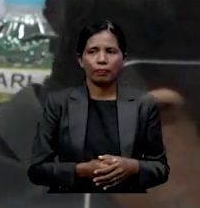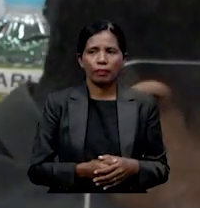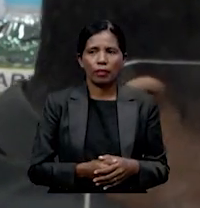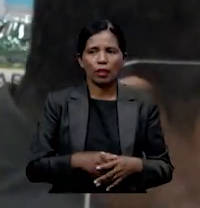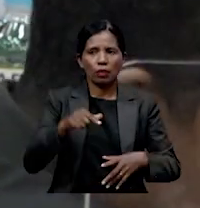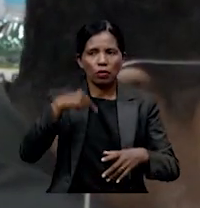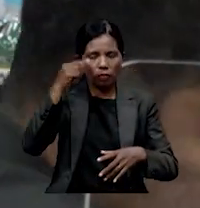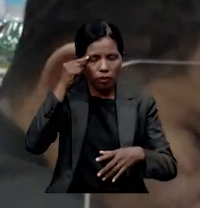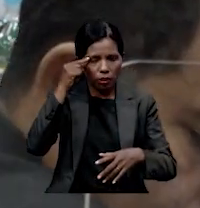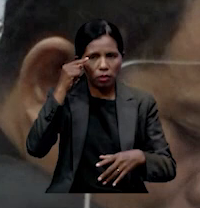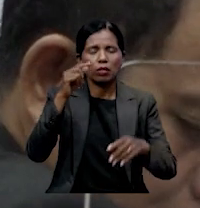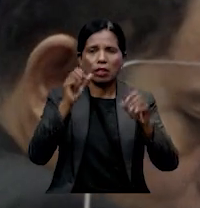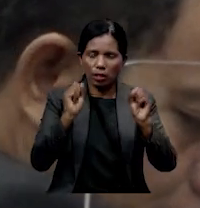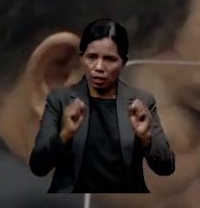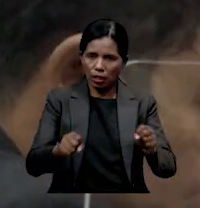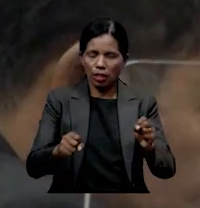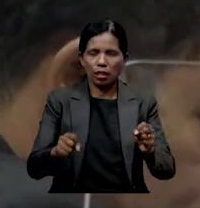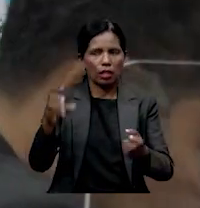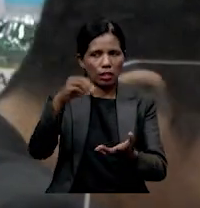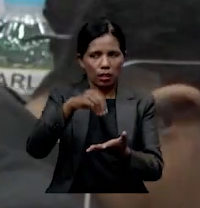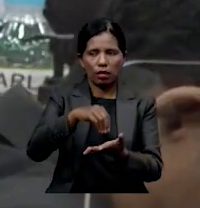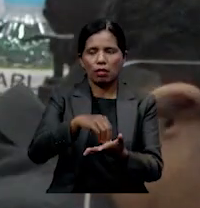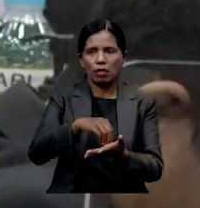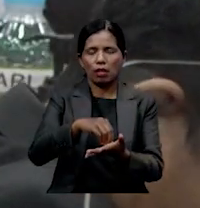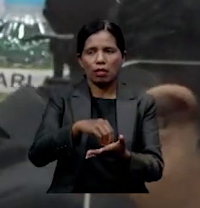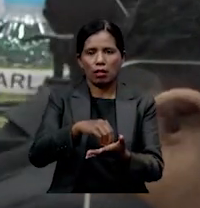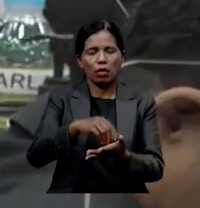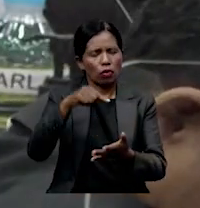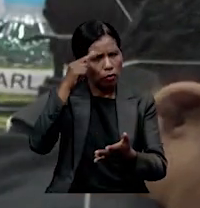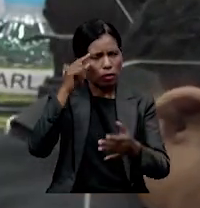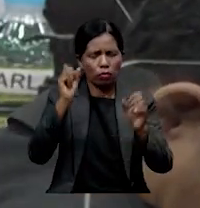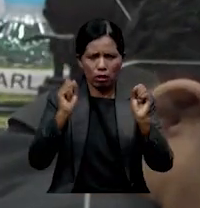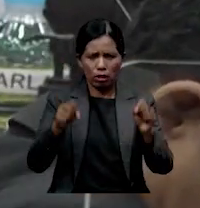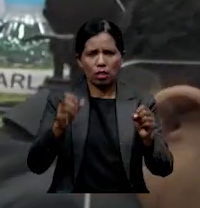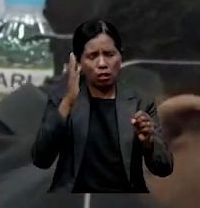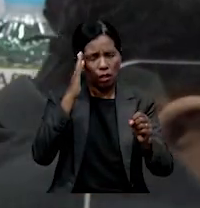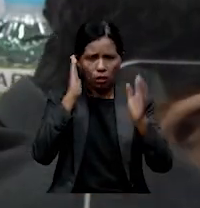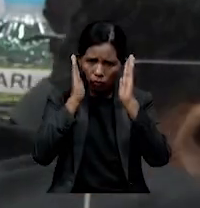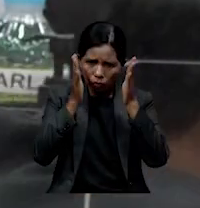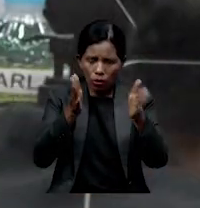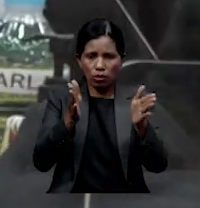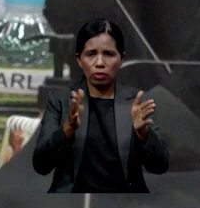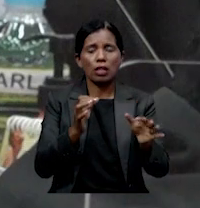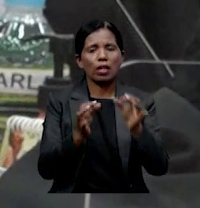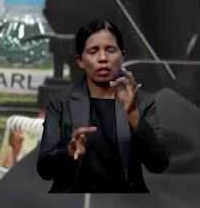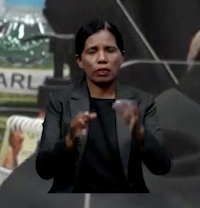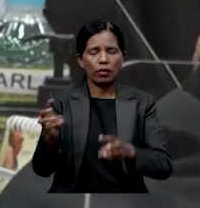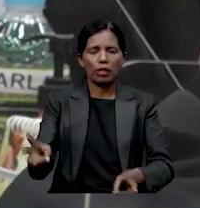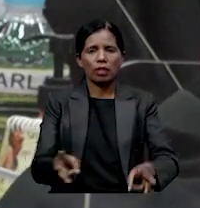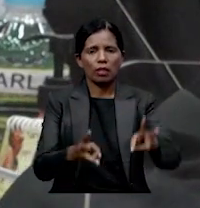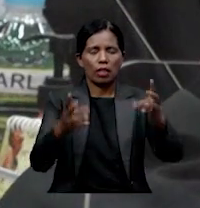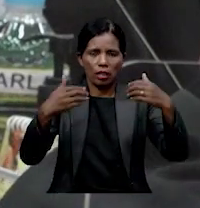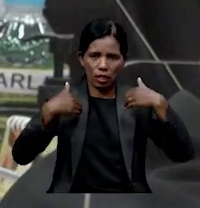Governo tem ki tau atensan. I governo tem ki hatene. Se kuandu iha dalang klara mak iha